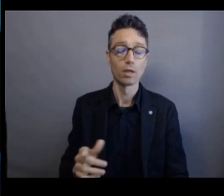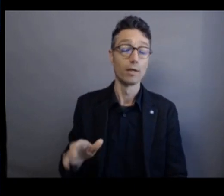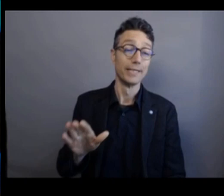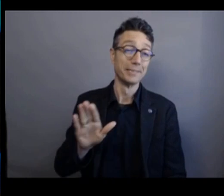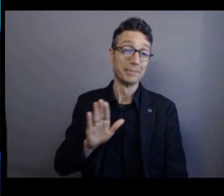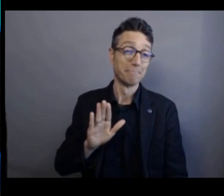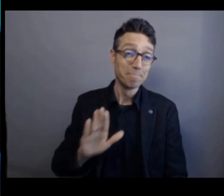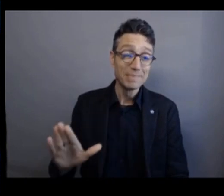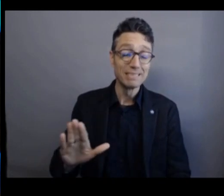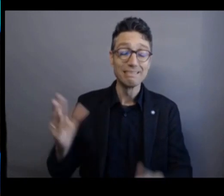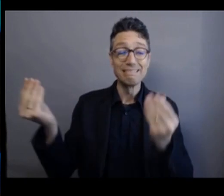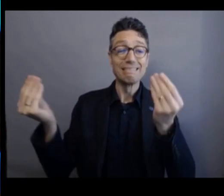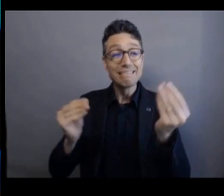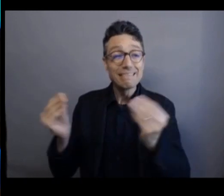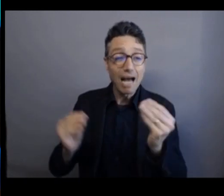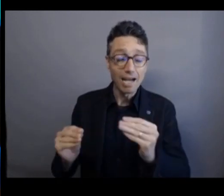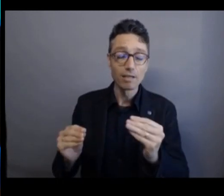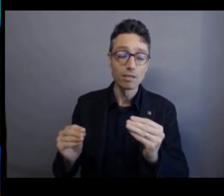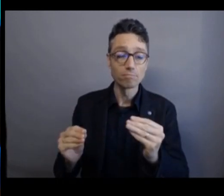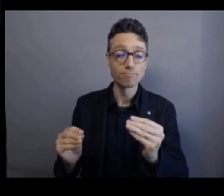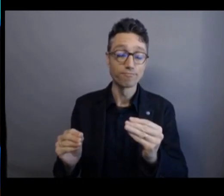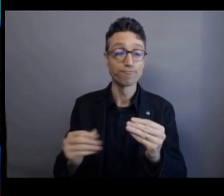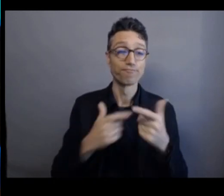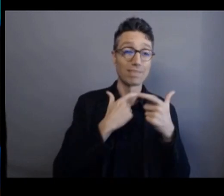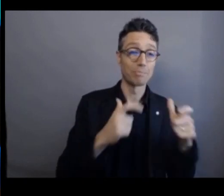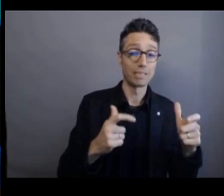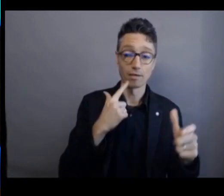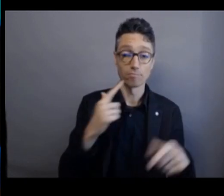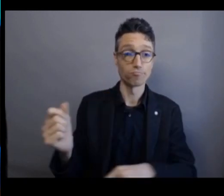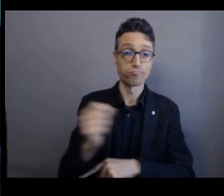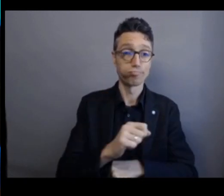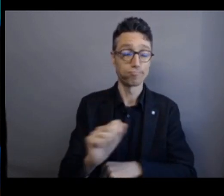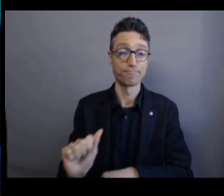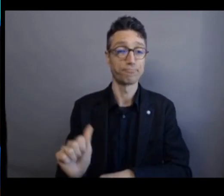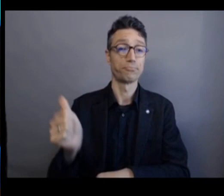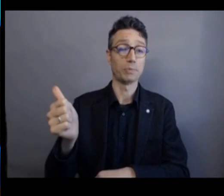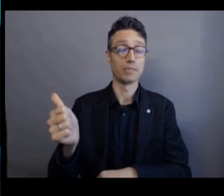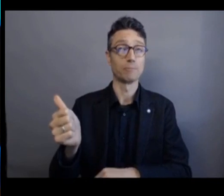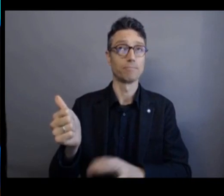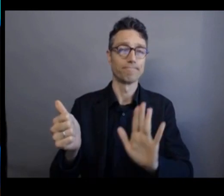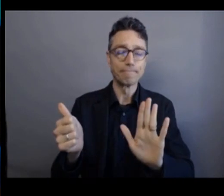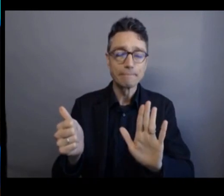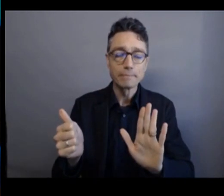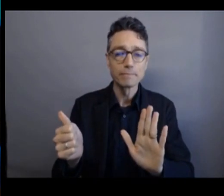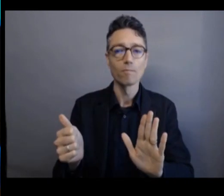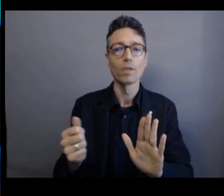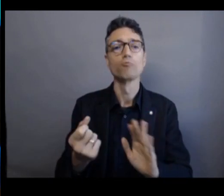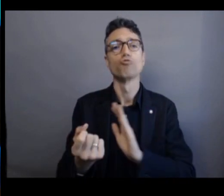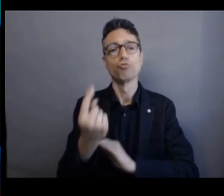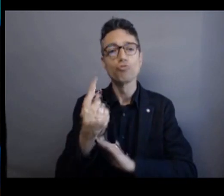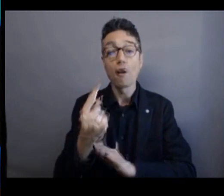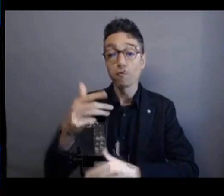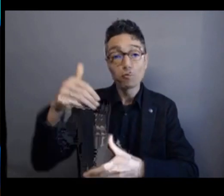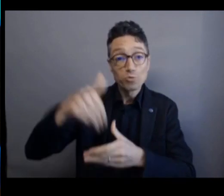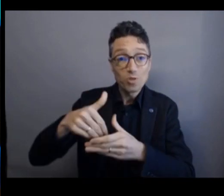prise de décision, il y a, à suffisamment bon niveau, des gens qui font remonter la préoccupation de l'accessibilité. Je pense